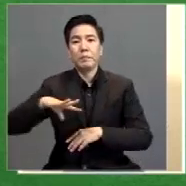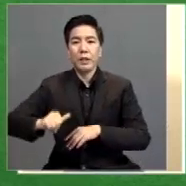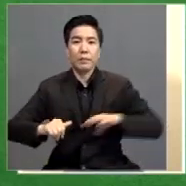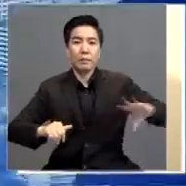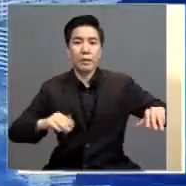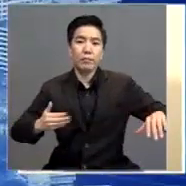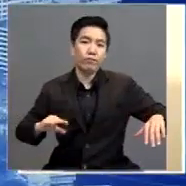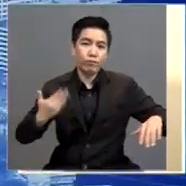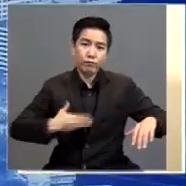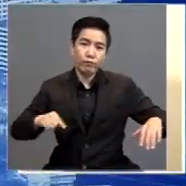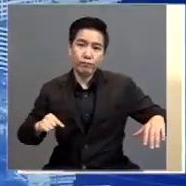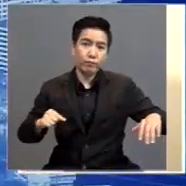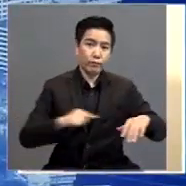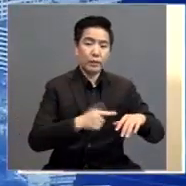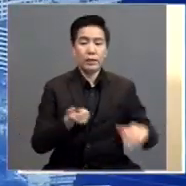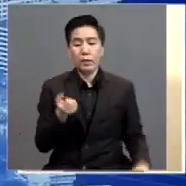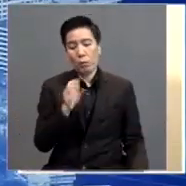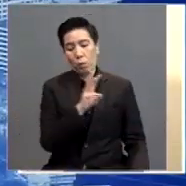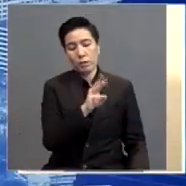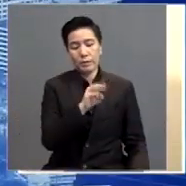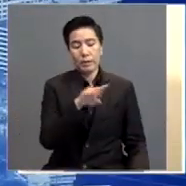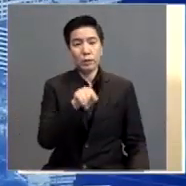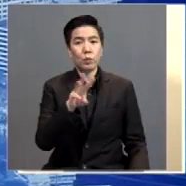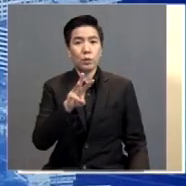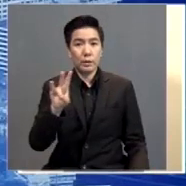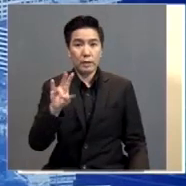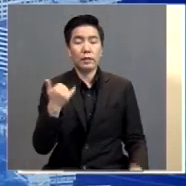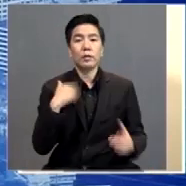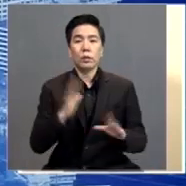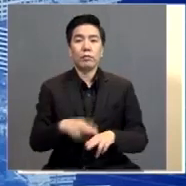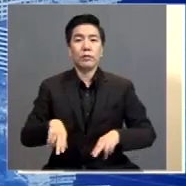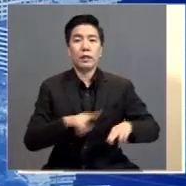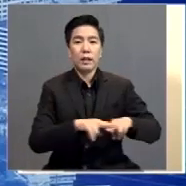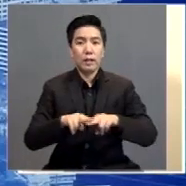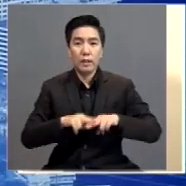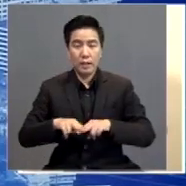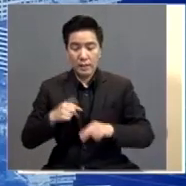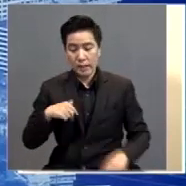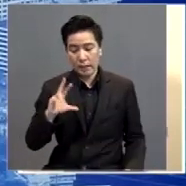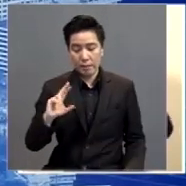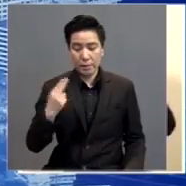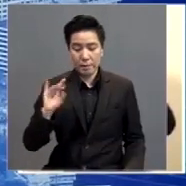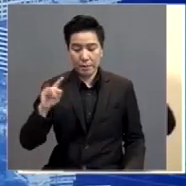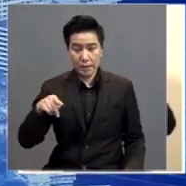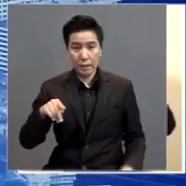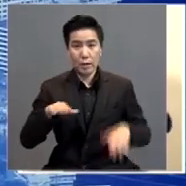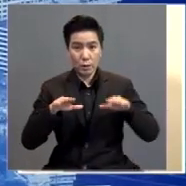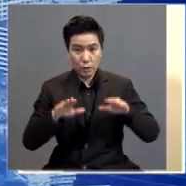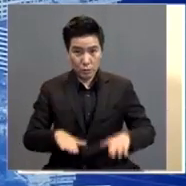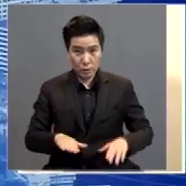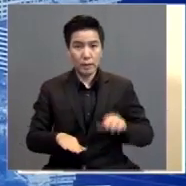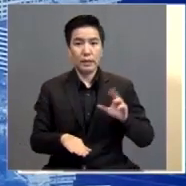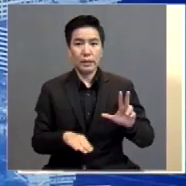ทางรถไฟระหว่างเมืองลดลง 60 4.67นะครับจากจำนวน318หรือประมาณ